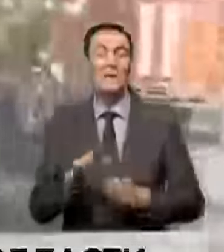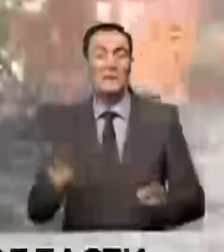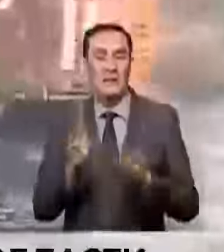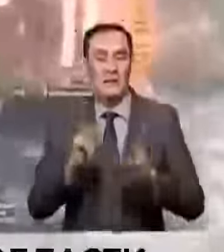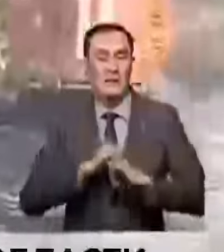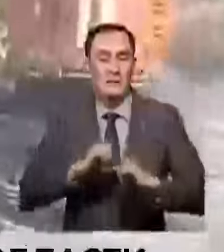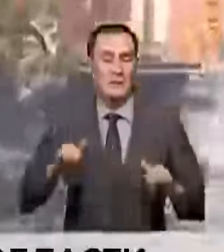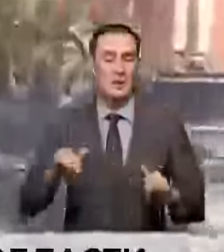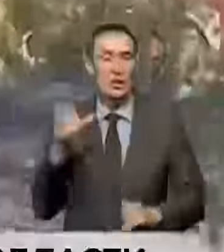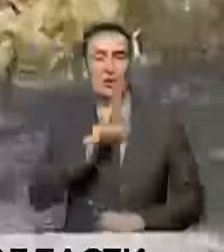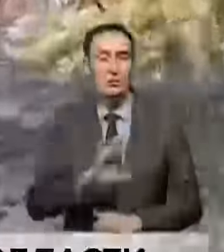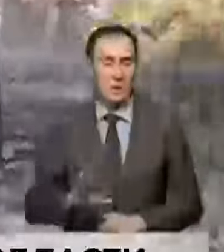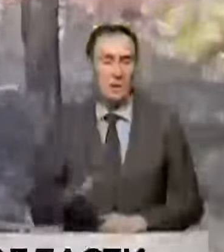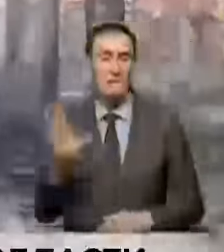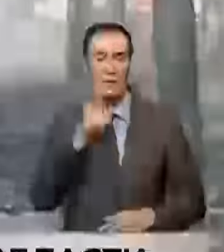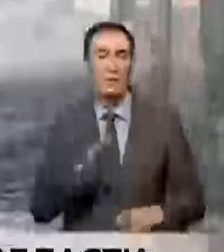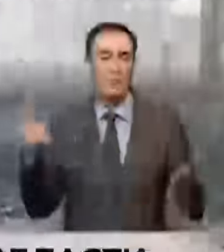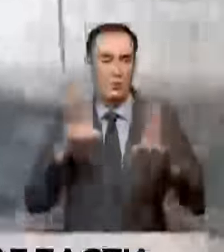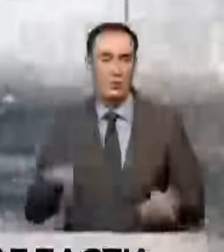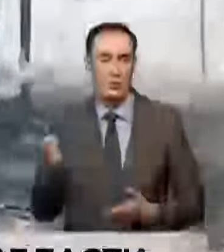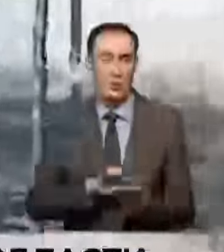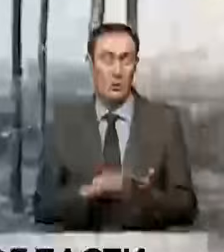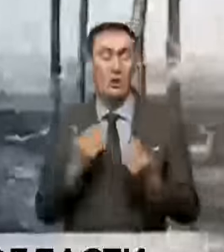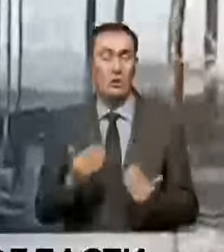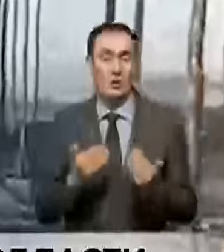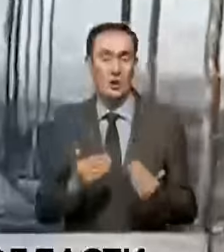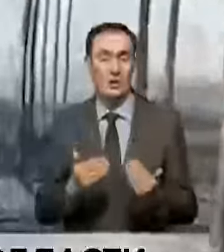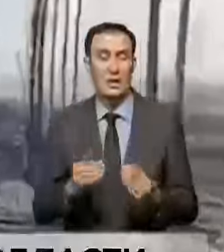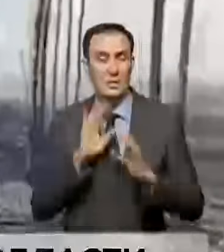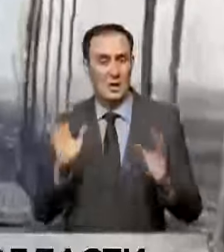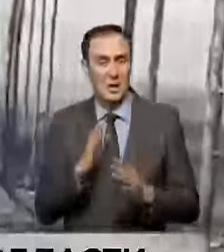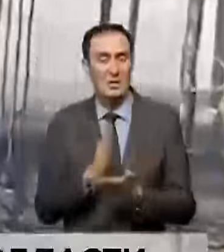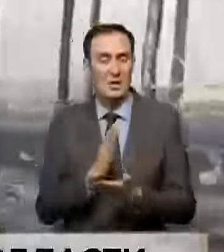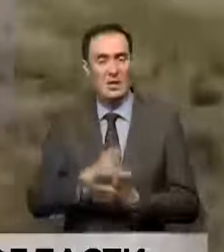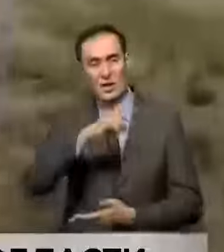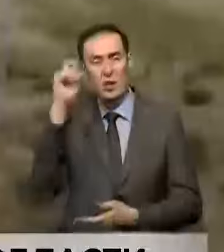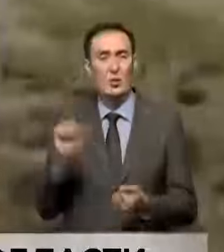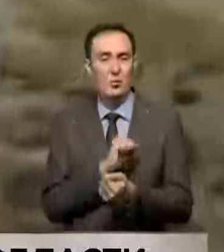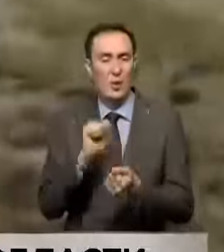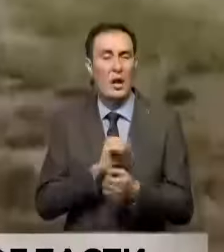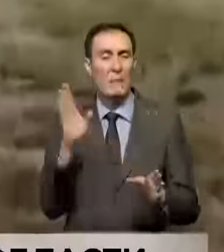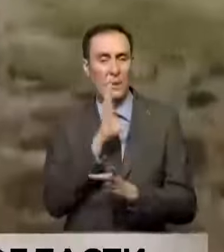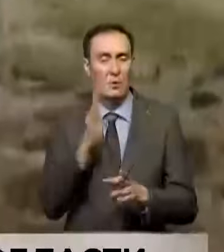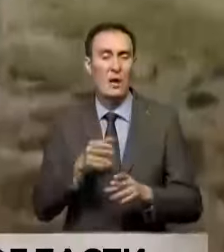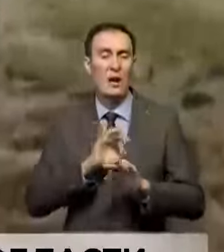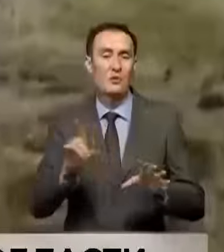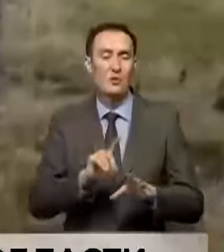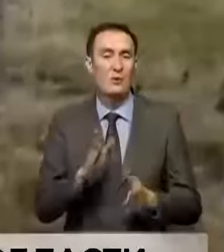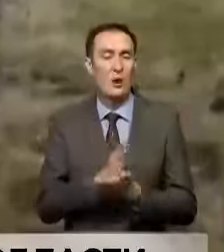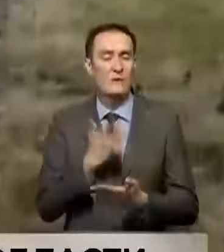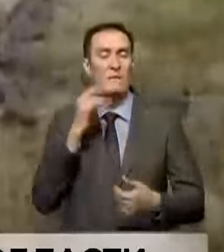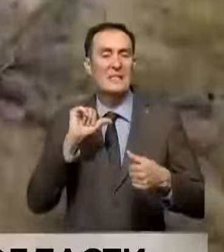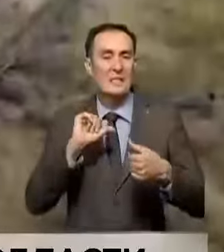Сгорание распространиться не успело, его вовремя потушили. В регионе сейчас сохраняется жаркая, сухая погода. Спасатели говорят, что